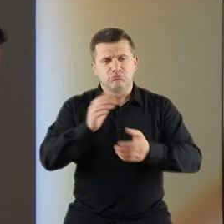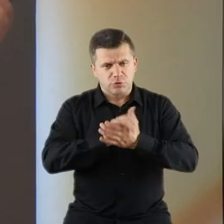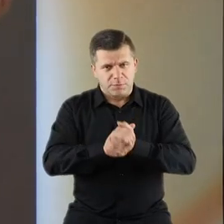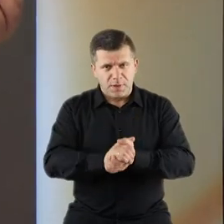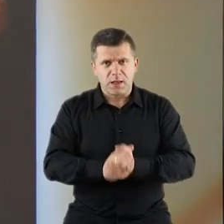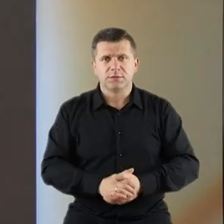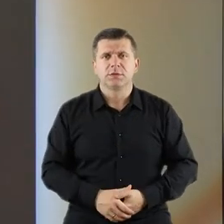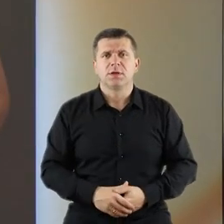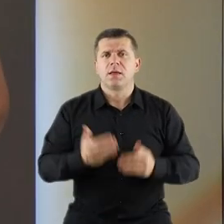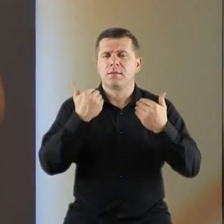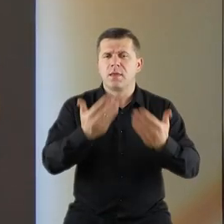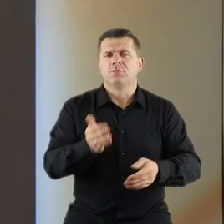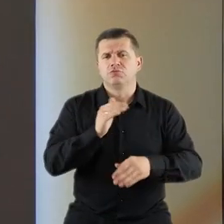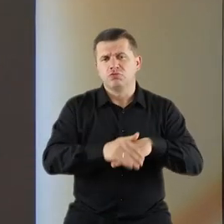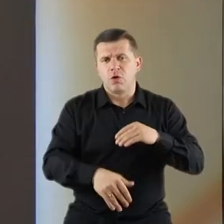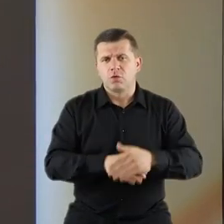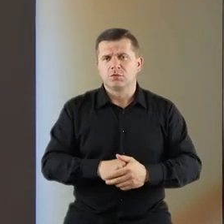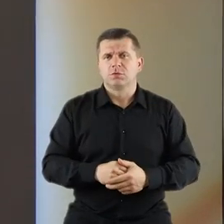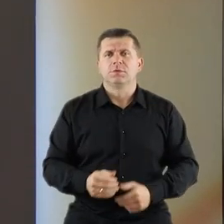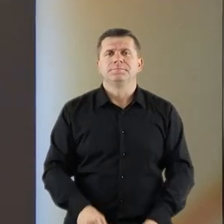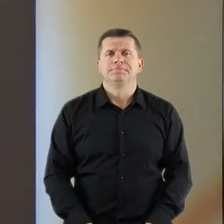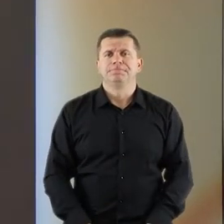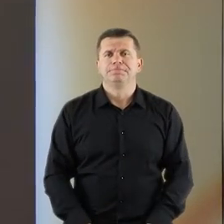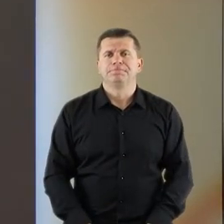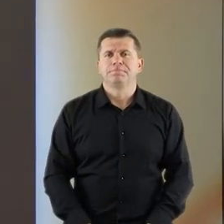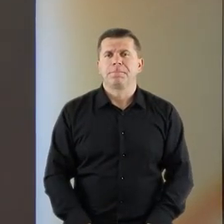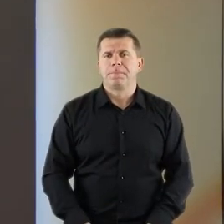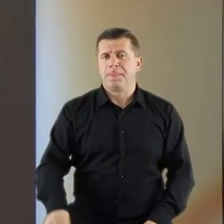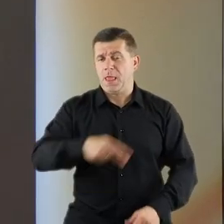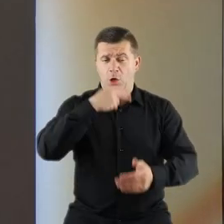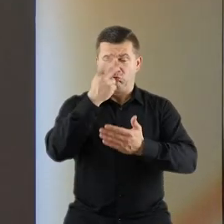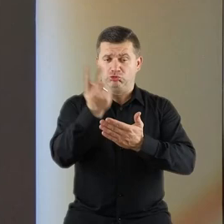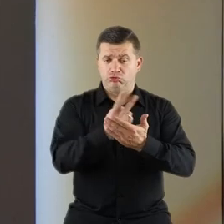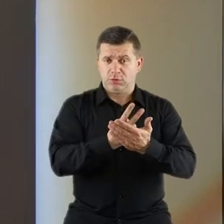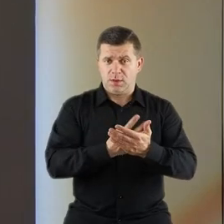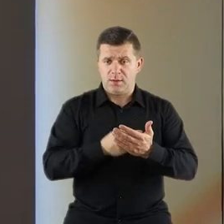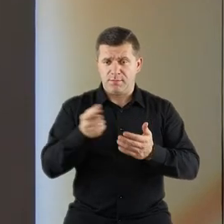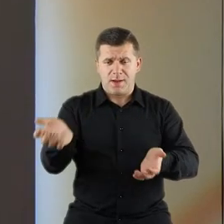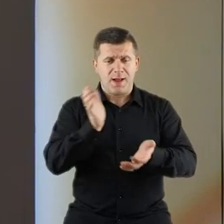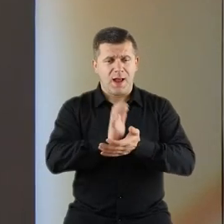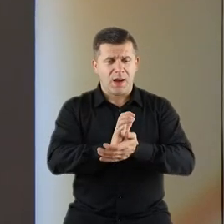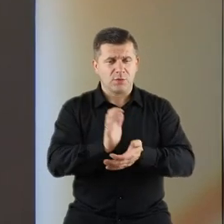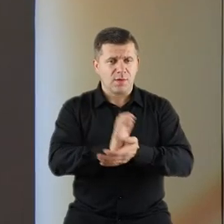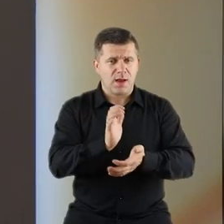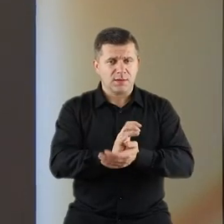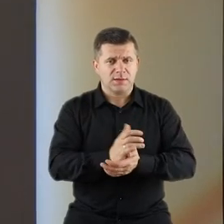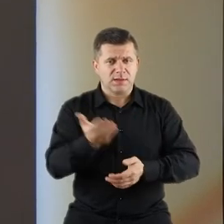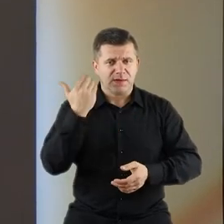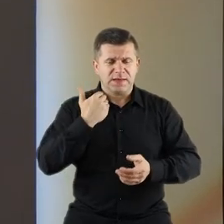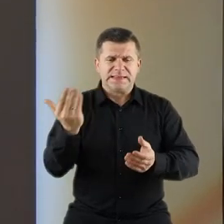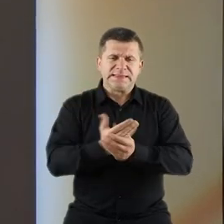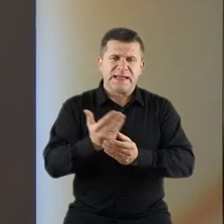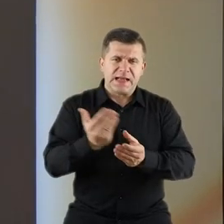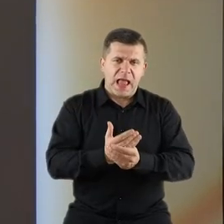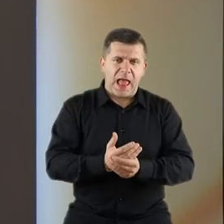sprzymierzeńcy lub wtajemniczeni ich sztukę i teraz Kiedy czytam te artykuły gazetowe o tym że